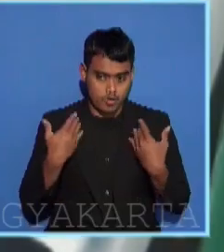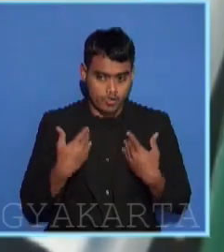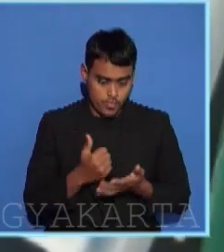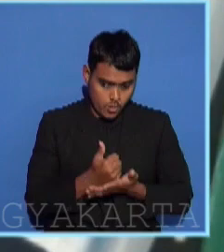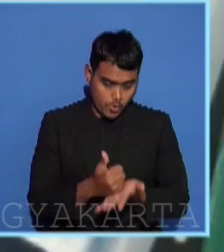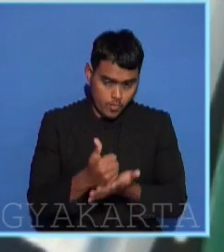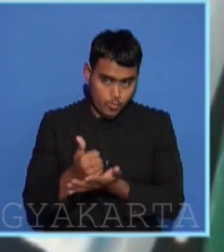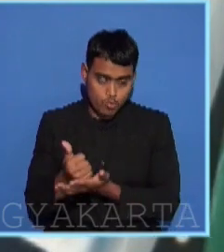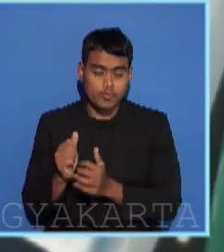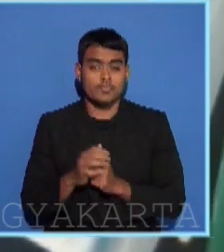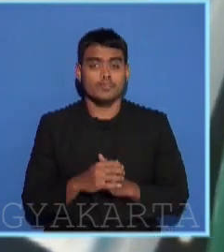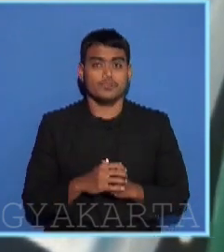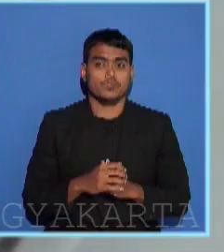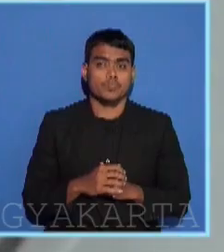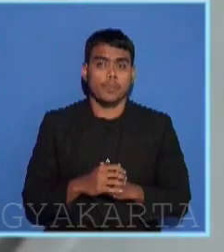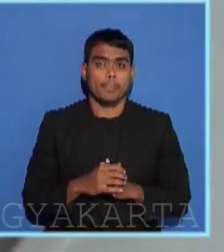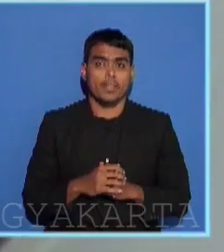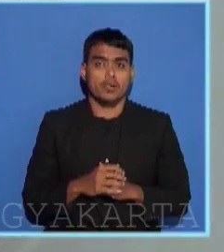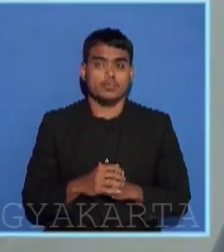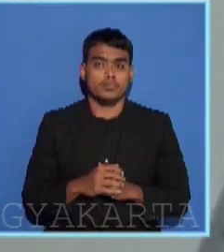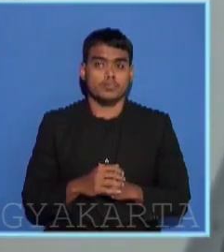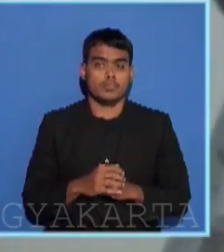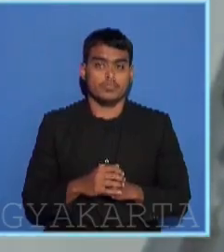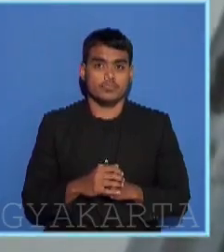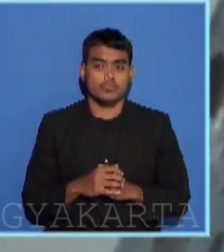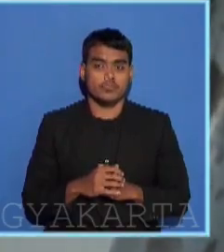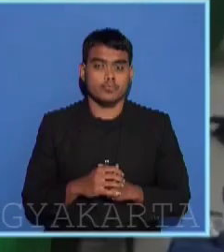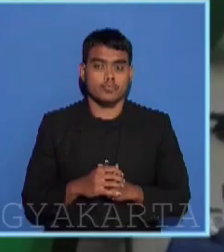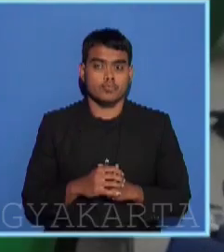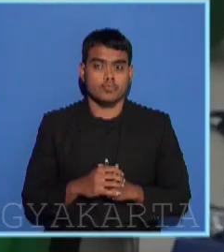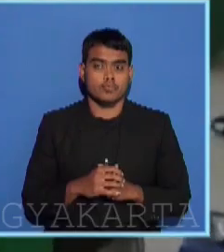Demikian, Margo Laras, TVRI Yogyakarta, melaporkan dari Bantul.